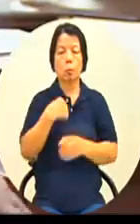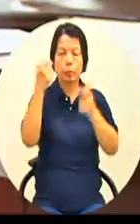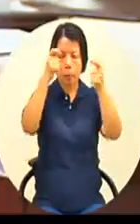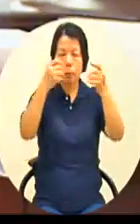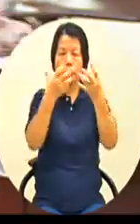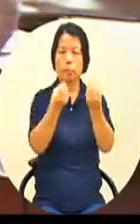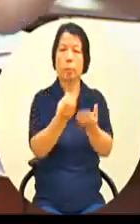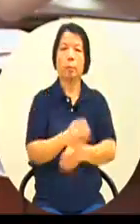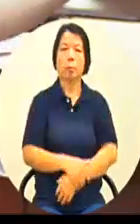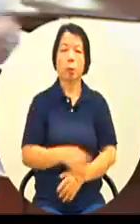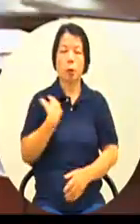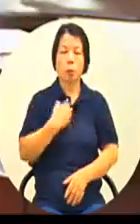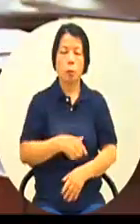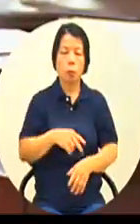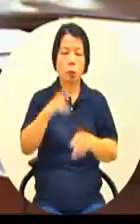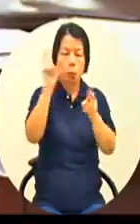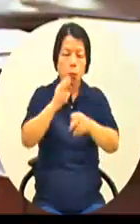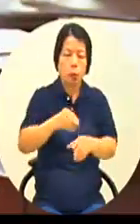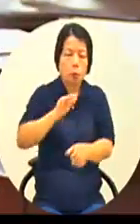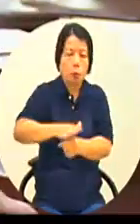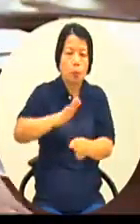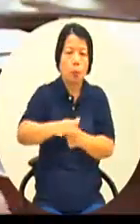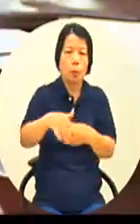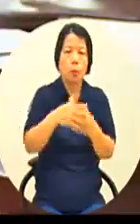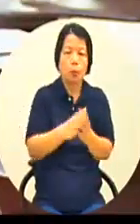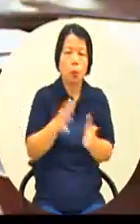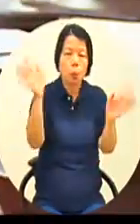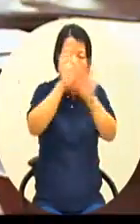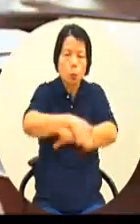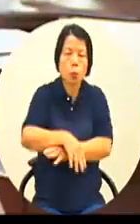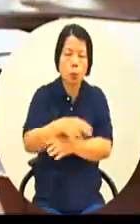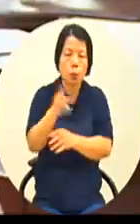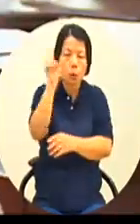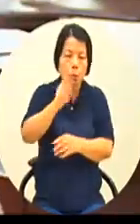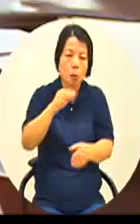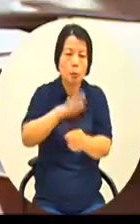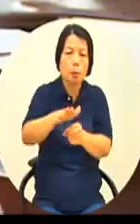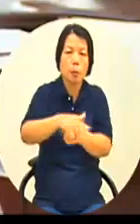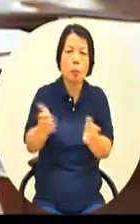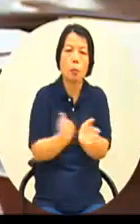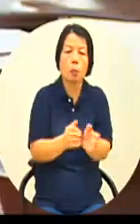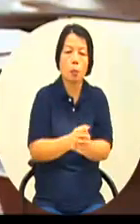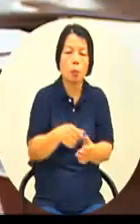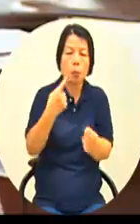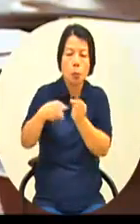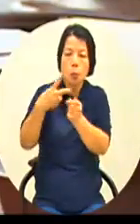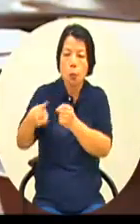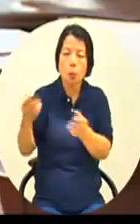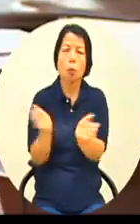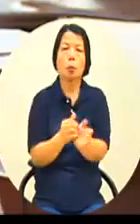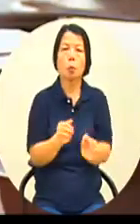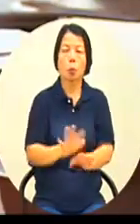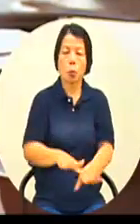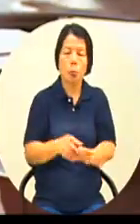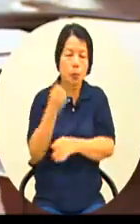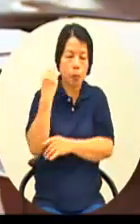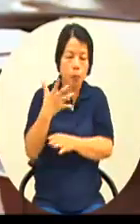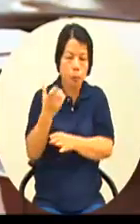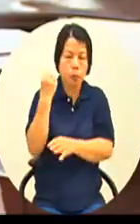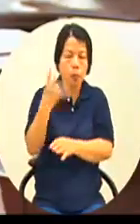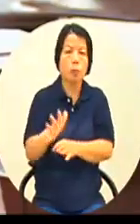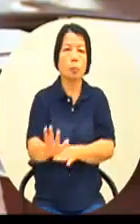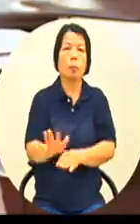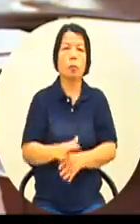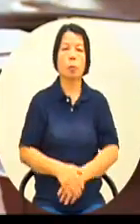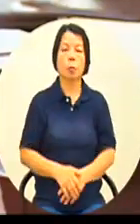型嘛，咱就充电嘛，都暗时啊充嘛，啊你时啊当停站里面一分钟、两分钟有得充电嘛，所以咱也较新型。但是是安